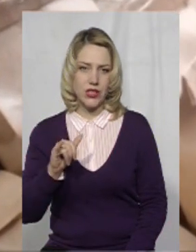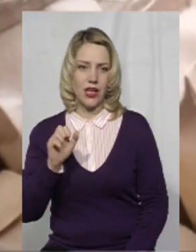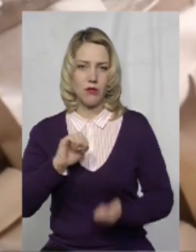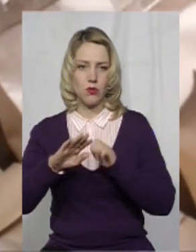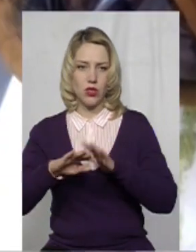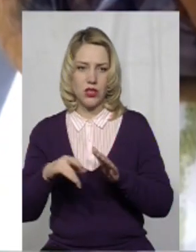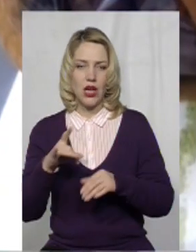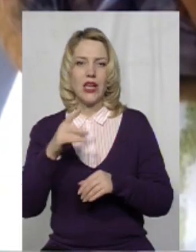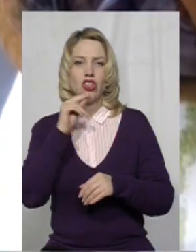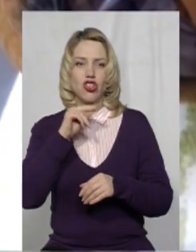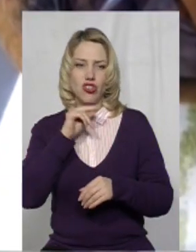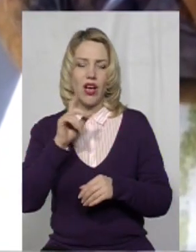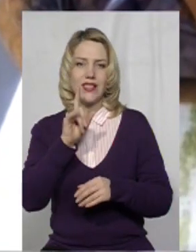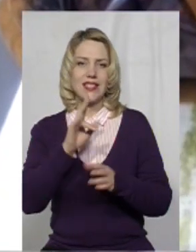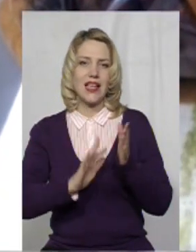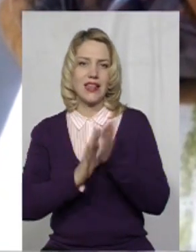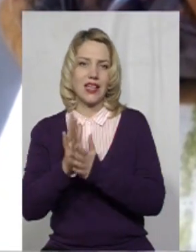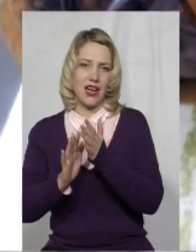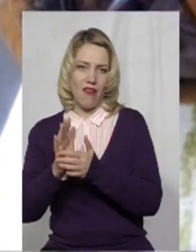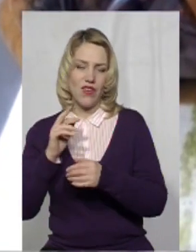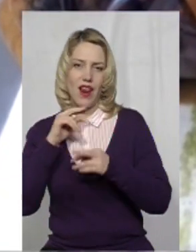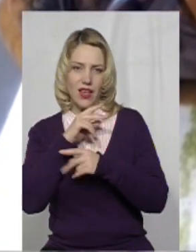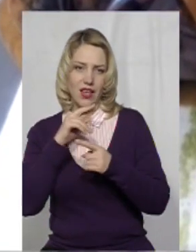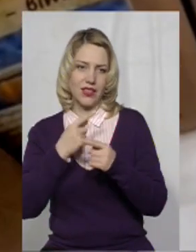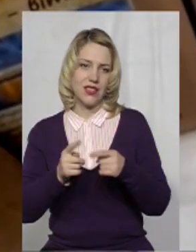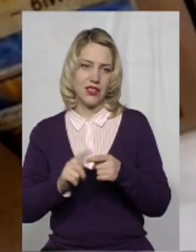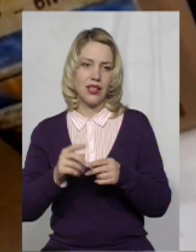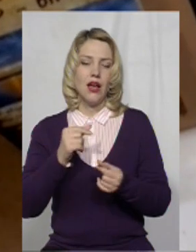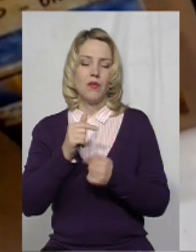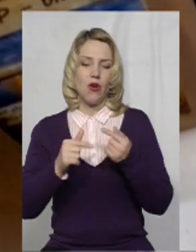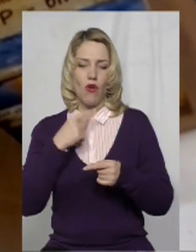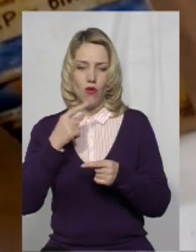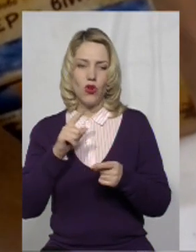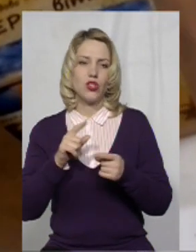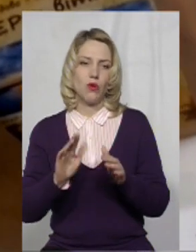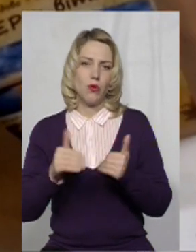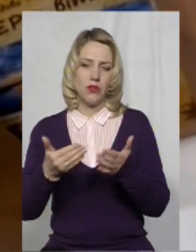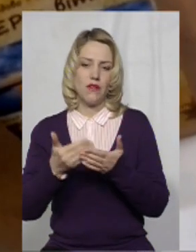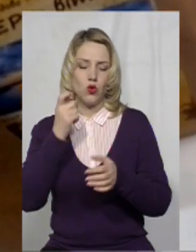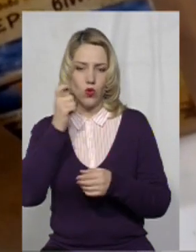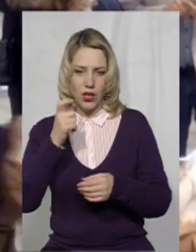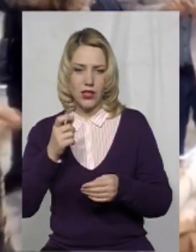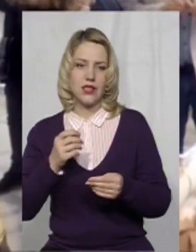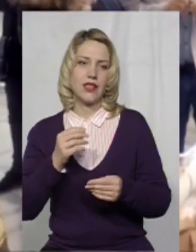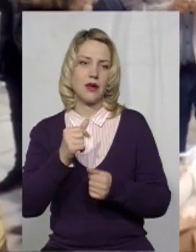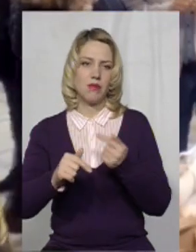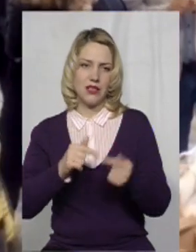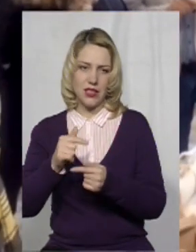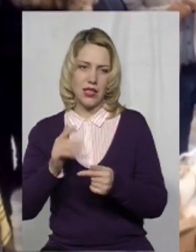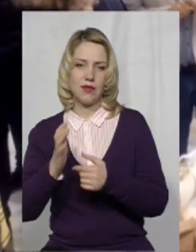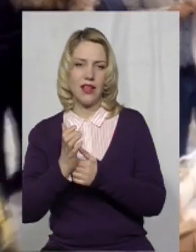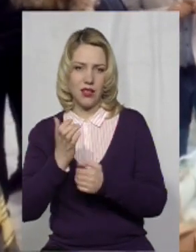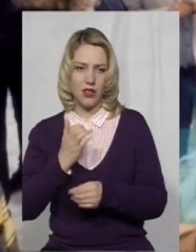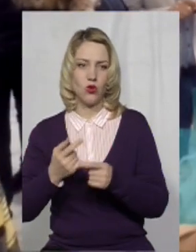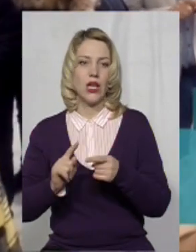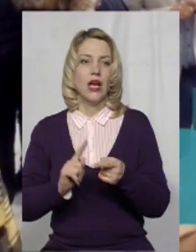трав, які вона вирощує з чоловіком у своєму господарстві. Підприємниця каже, впевнена, що пропозиції від українських бізнесменів надійдуть. Наша продукція